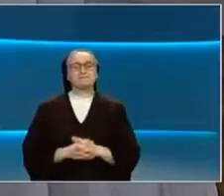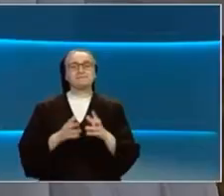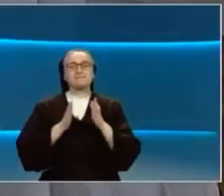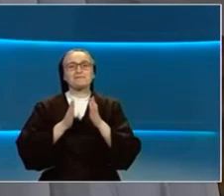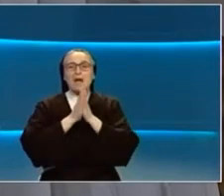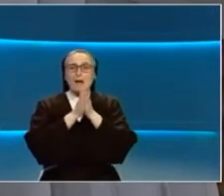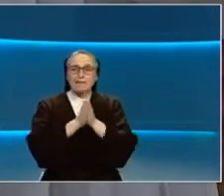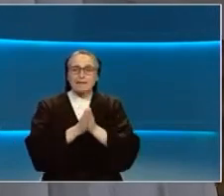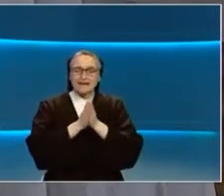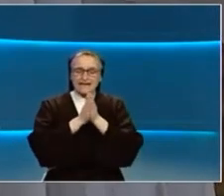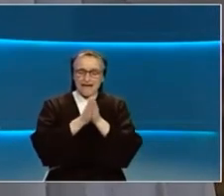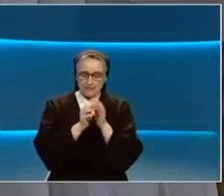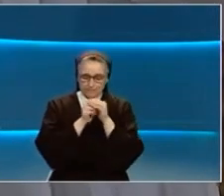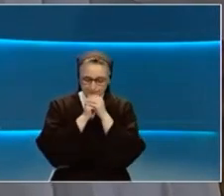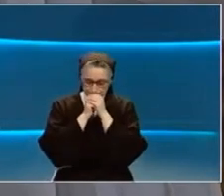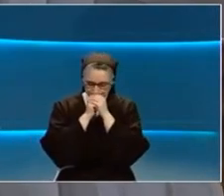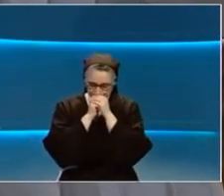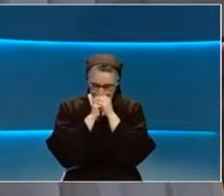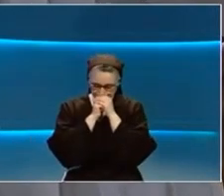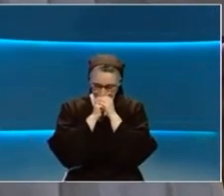Oremus.